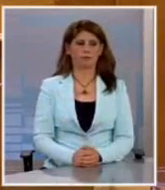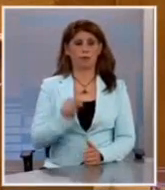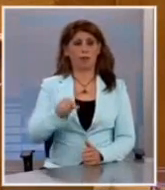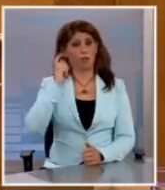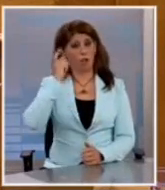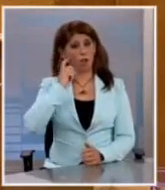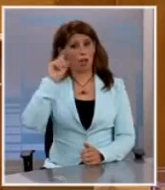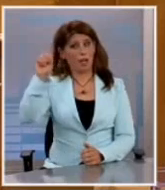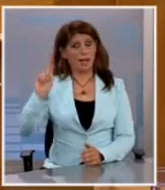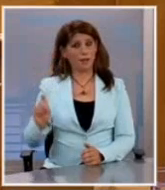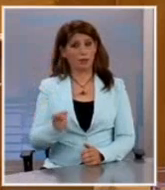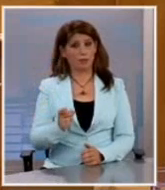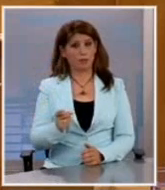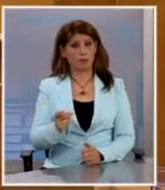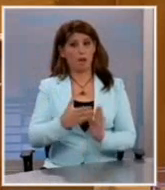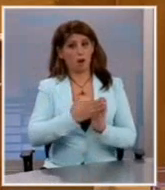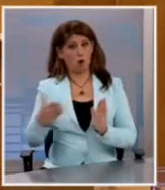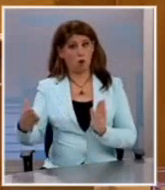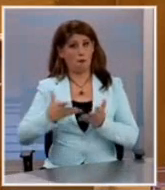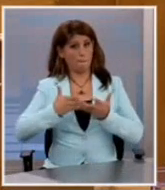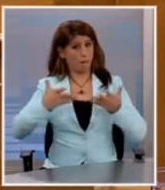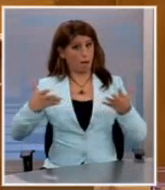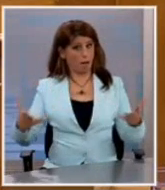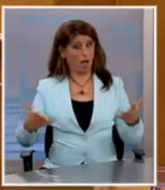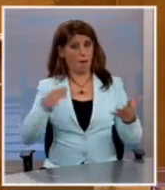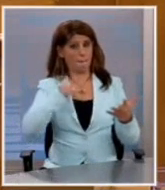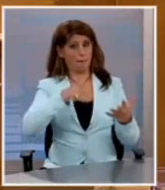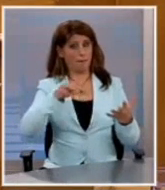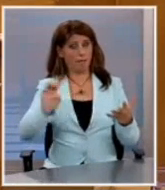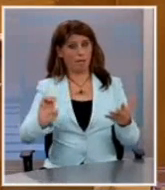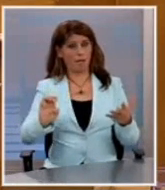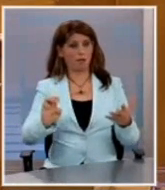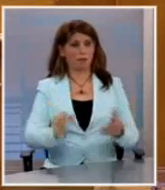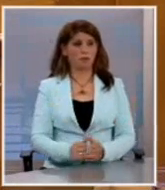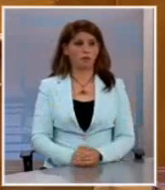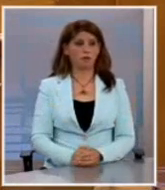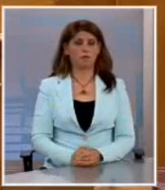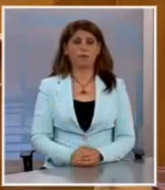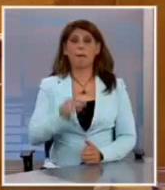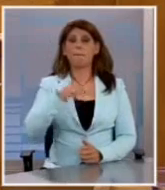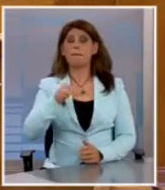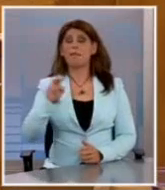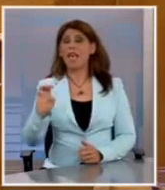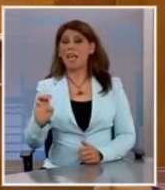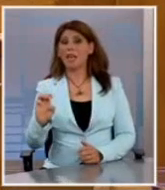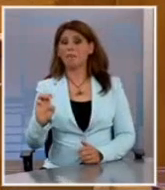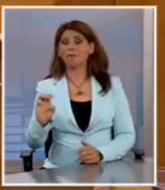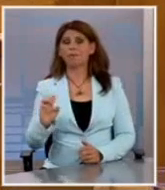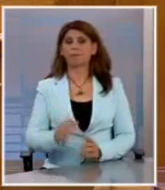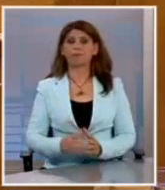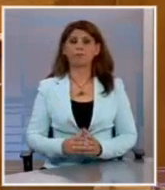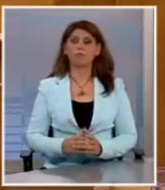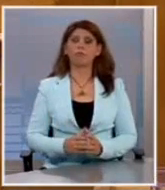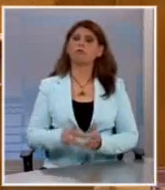ερωτηματικά. Όλα ήταν μεγάλα μέσα ενημέρωσης. Τα μέσα ενημέρωσης τα οποία